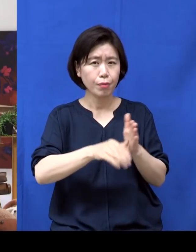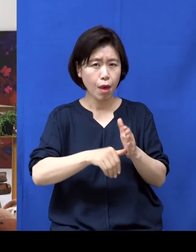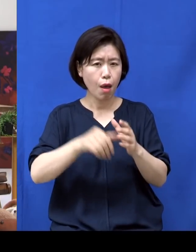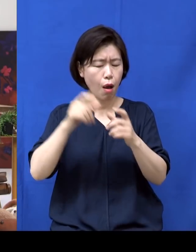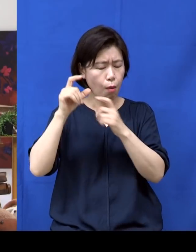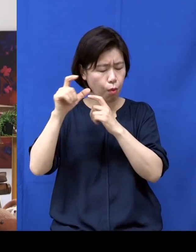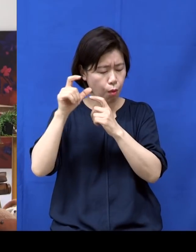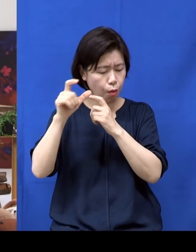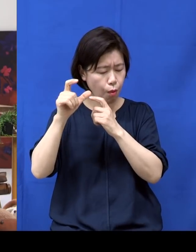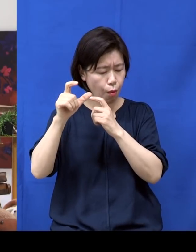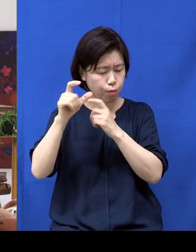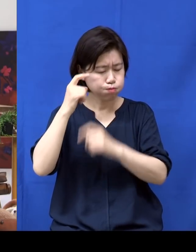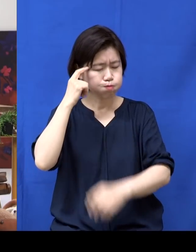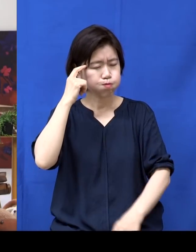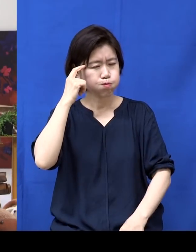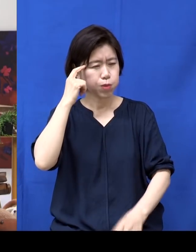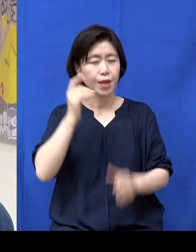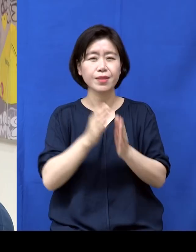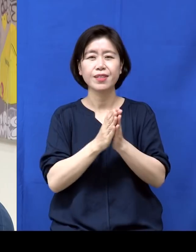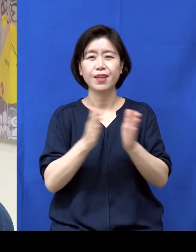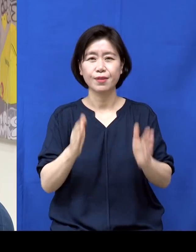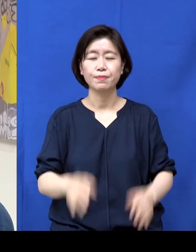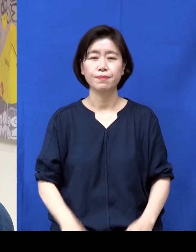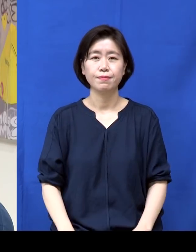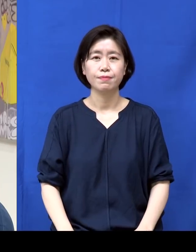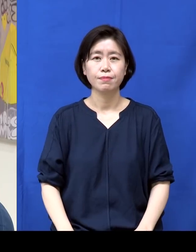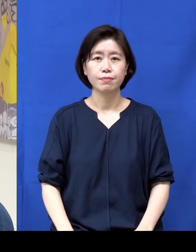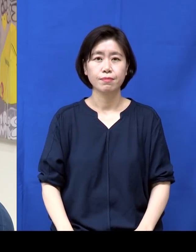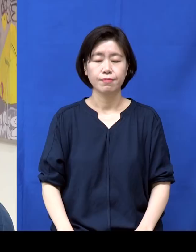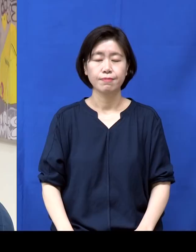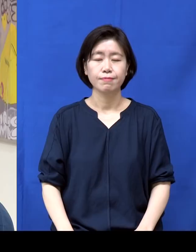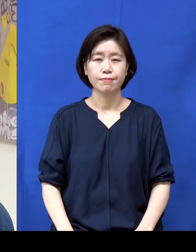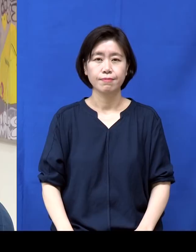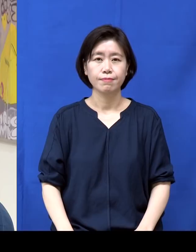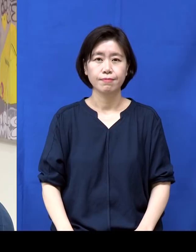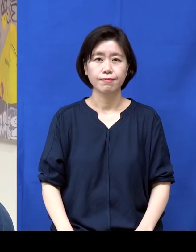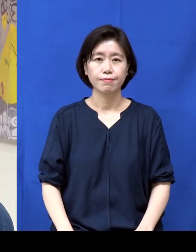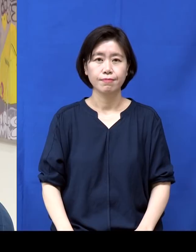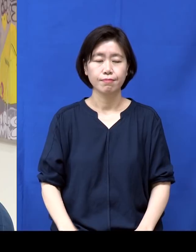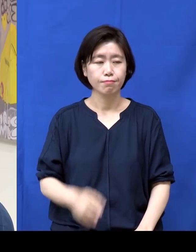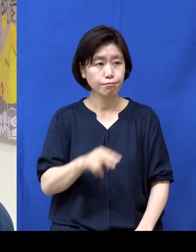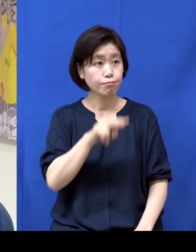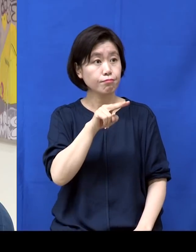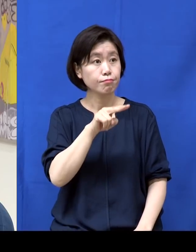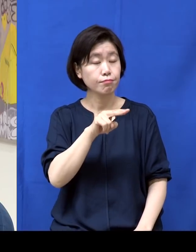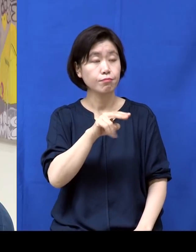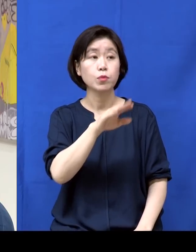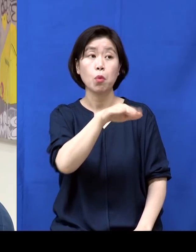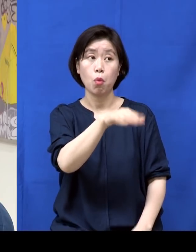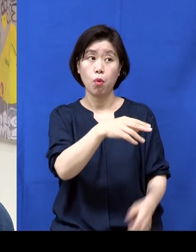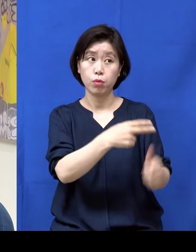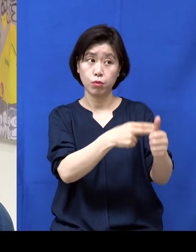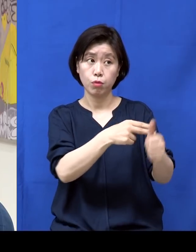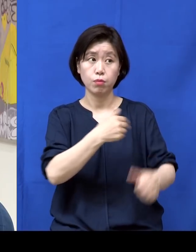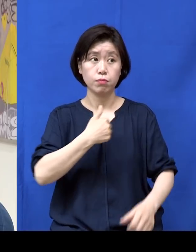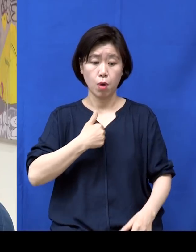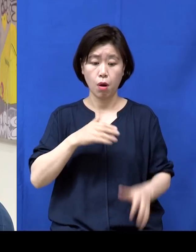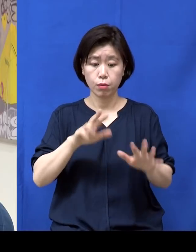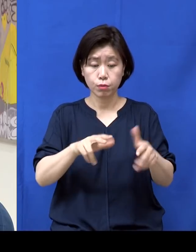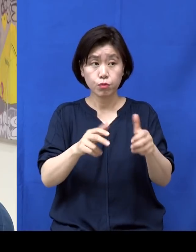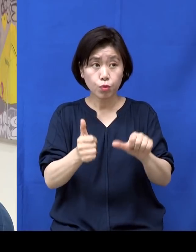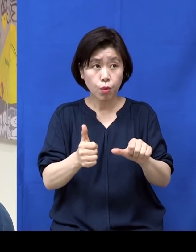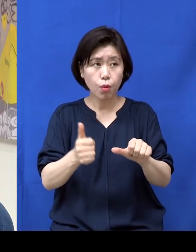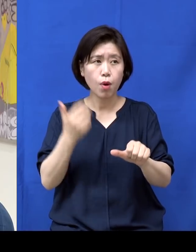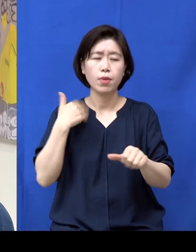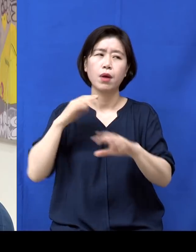이렇게 진지하게 하더라고요. 정색을 하고 하다가 잠깐 생각을 해보더니 저를 이렇게 똑바로 보면서 네, 저 지금